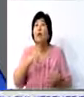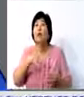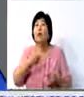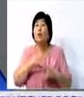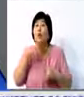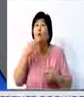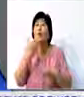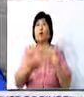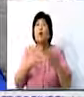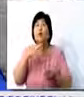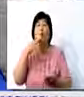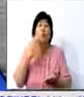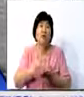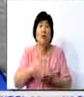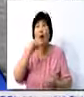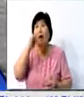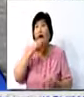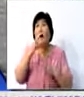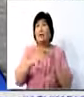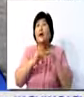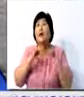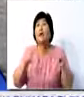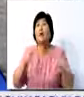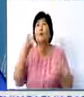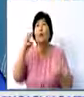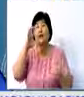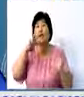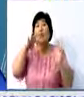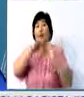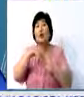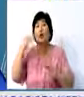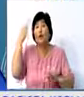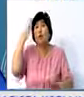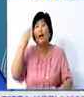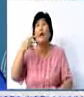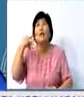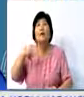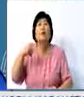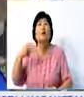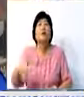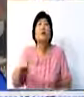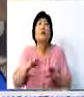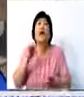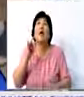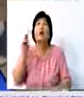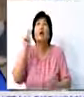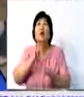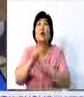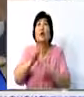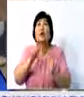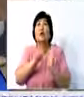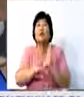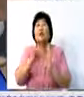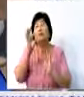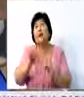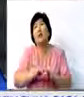деген сұраныстар болып отыр. Қазақстан әлемдегі дамыған 30 елдің қатарына кіру мақсатында 2020 жылға орай инклюзивті білім беруді 70%-ға